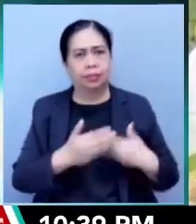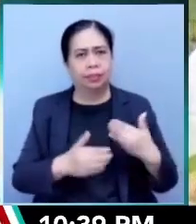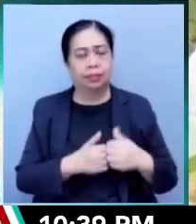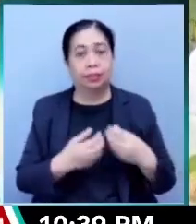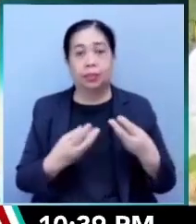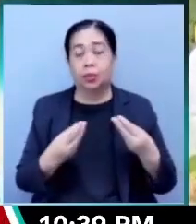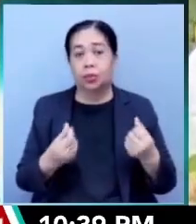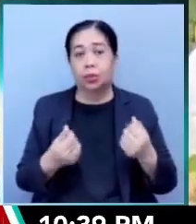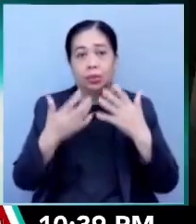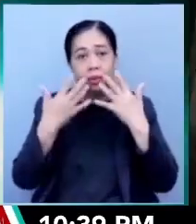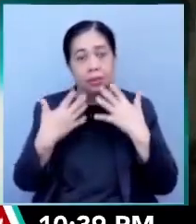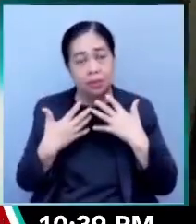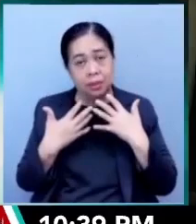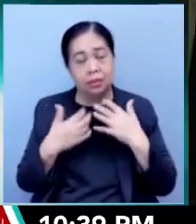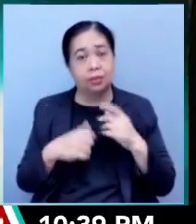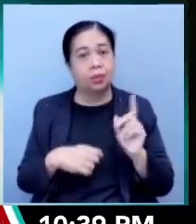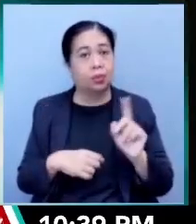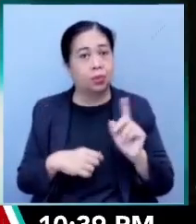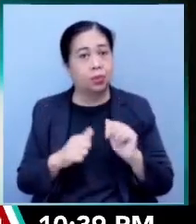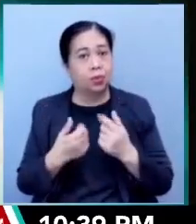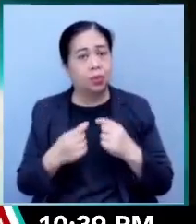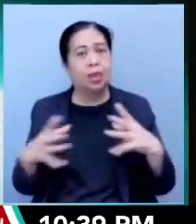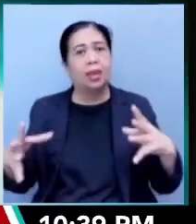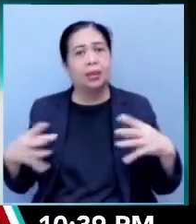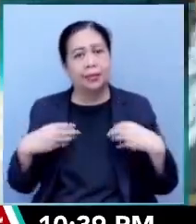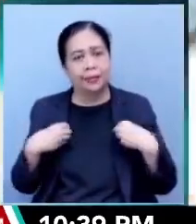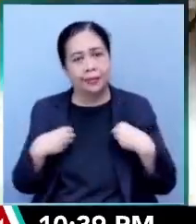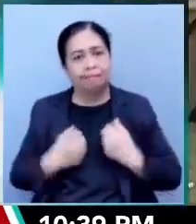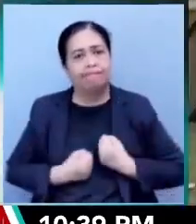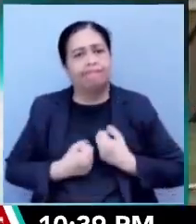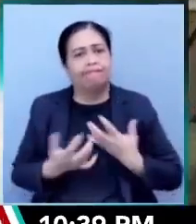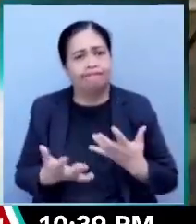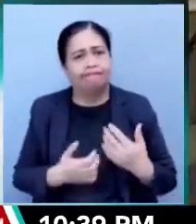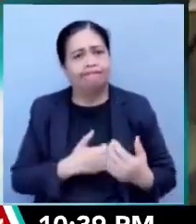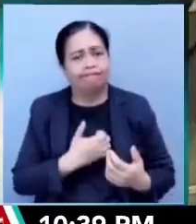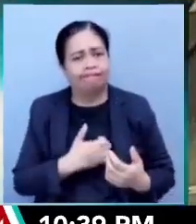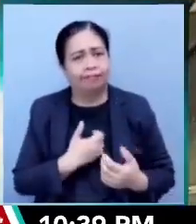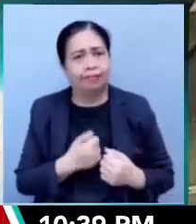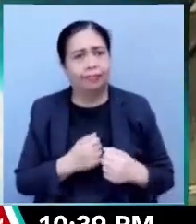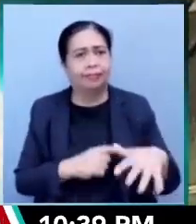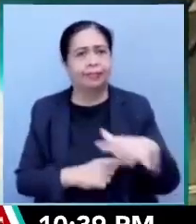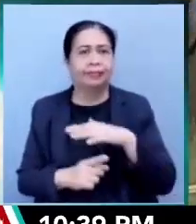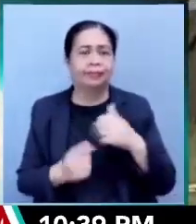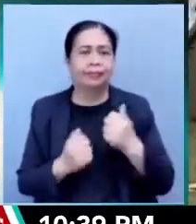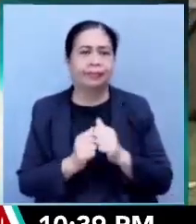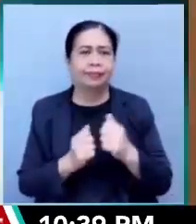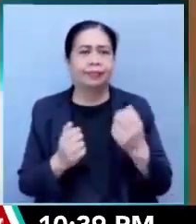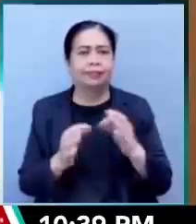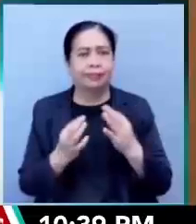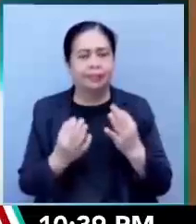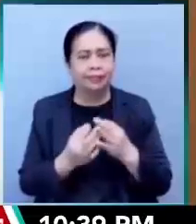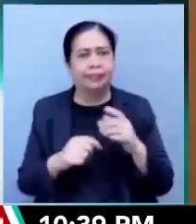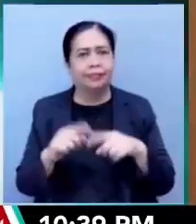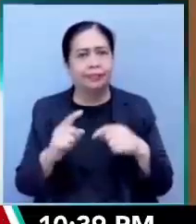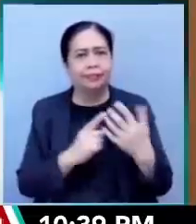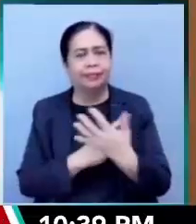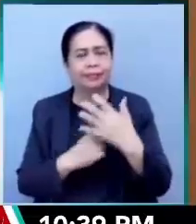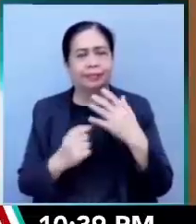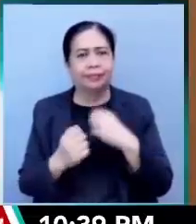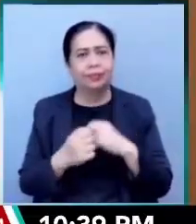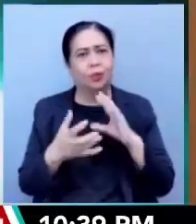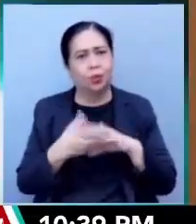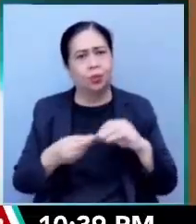habang nagdadalamhati, tanggapin at i-express ang emosyon, palibutan ang sarili ng pamilya at mga kaibigan, at magkwento tungkol